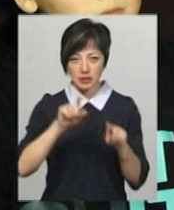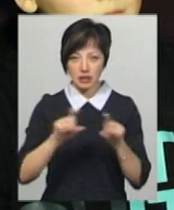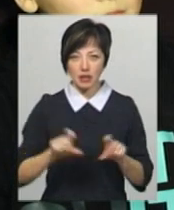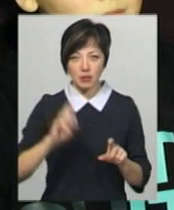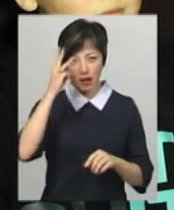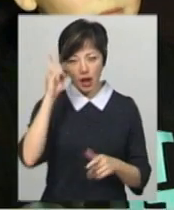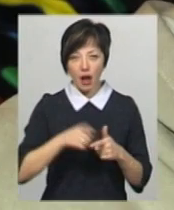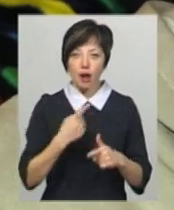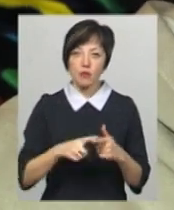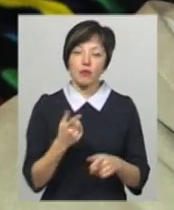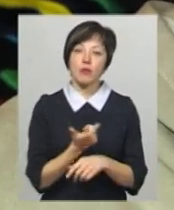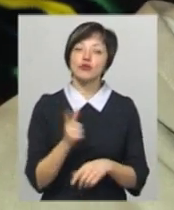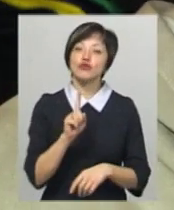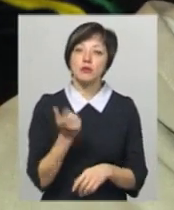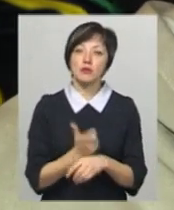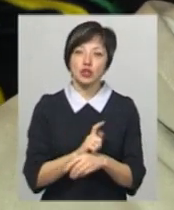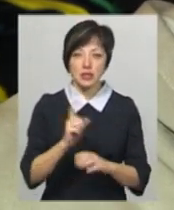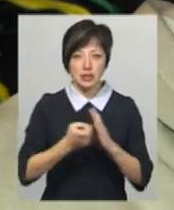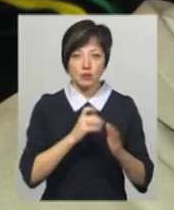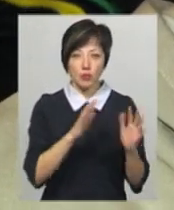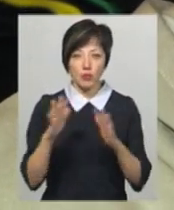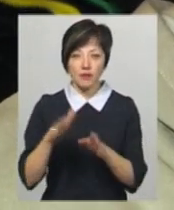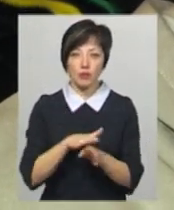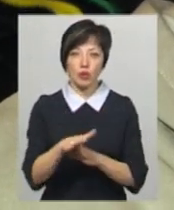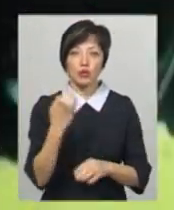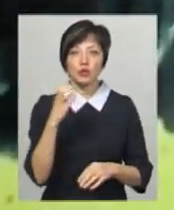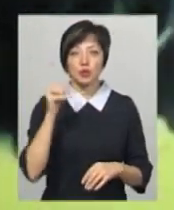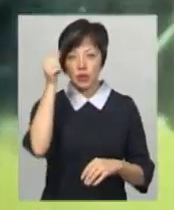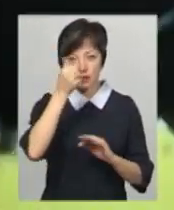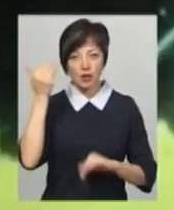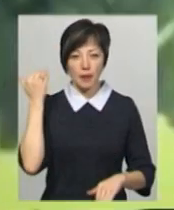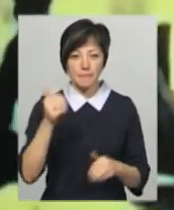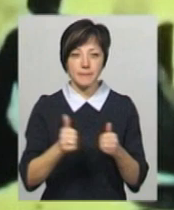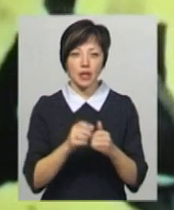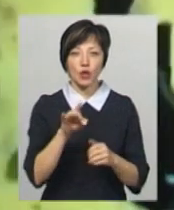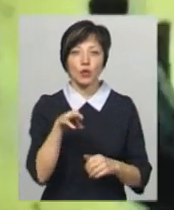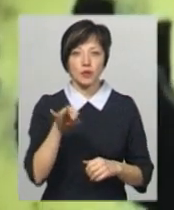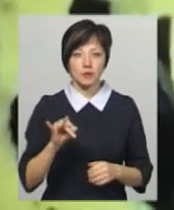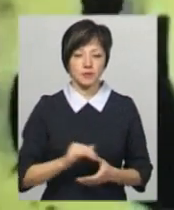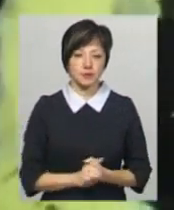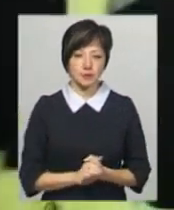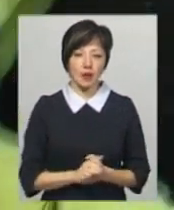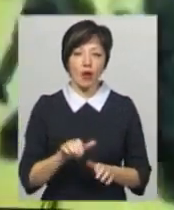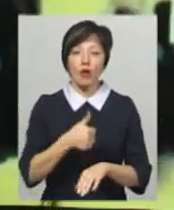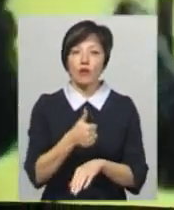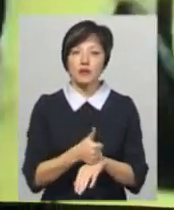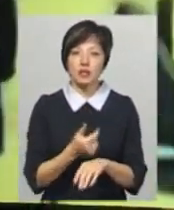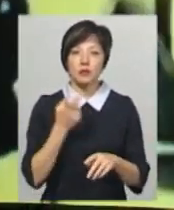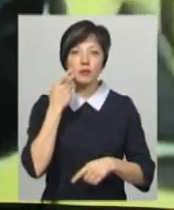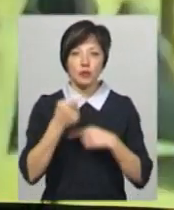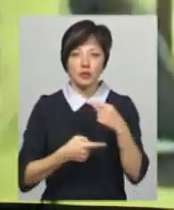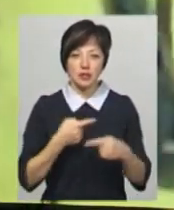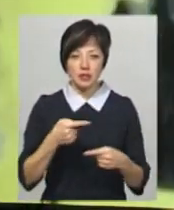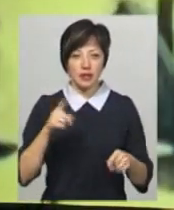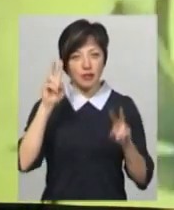центру, аби більше дізнатися про події, які відбулись століття тому під Крутами. Брехачів і амуніції, але головніше – постійна